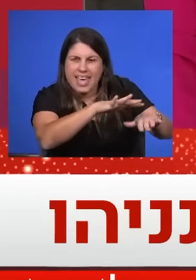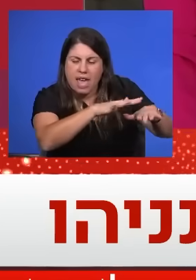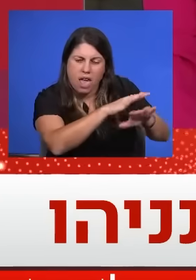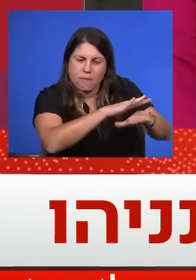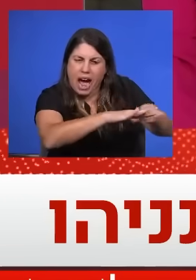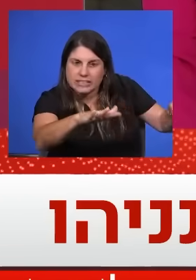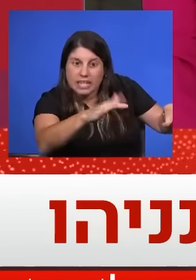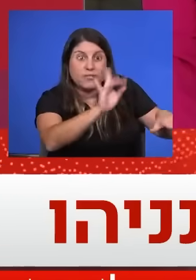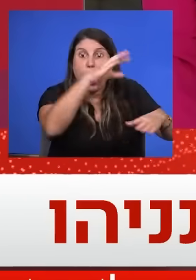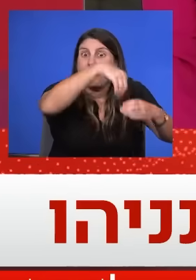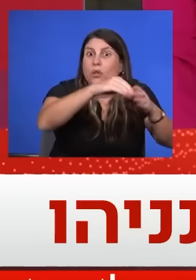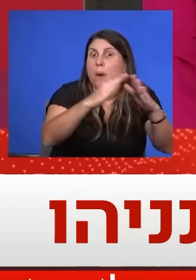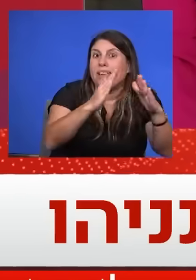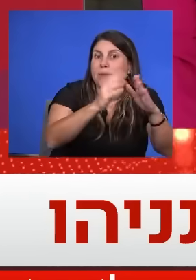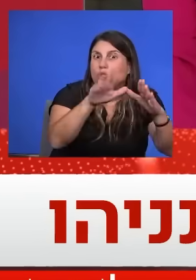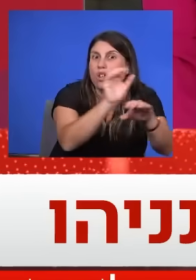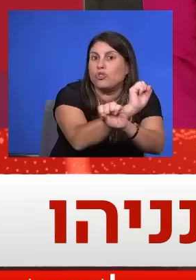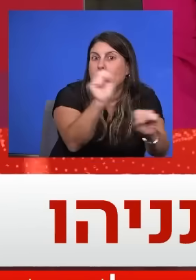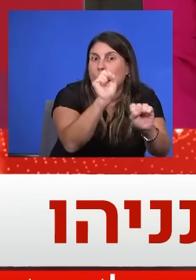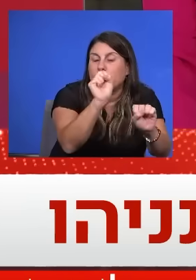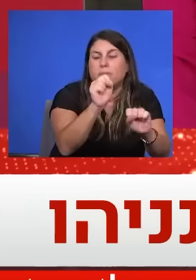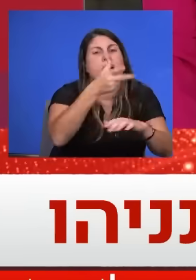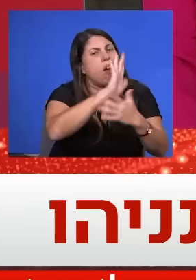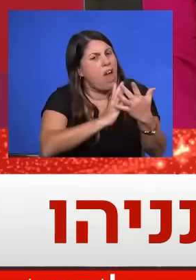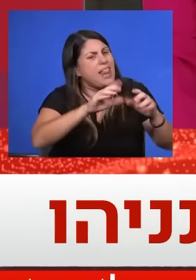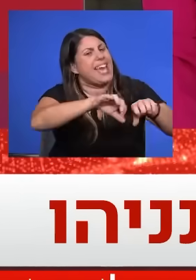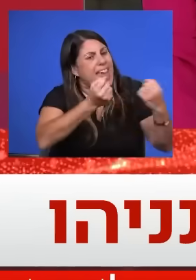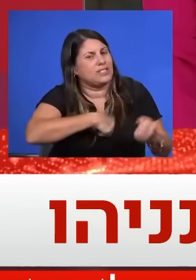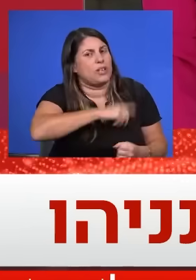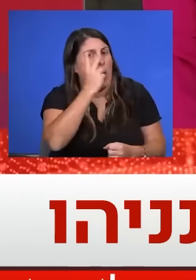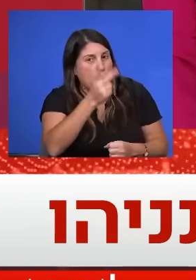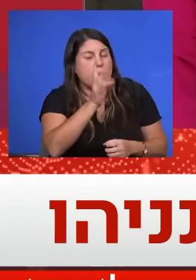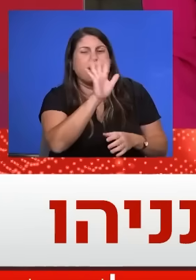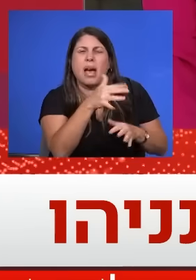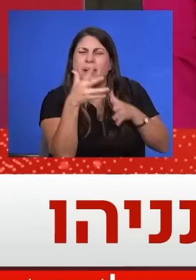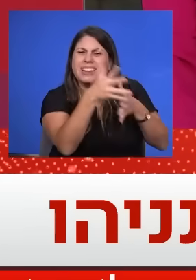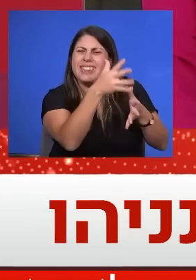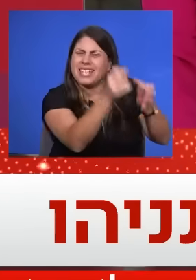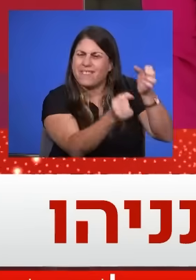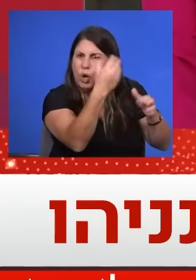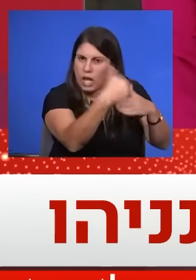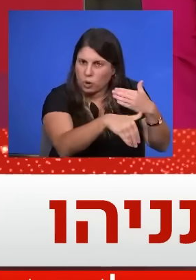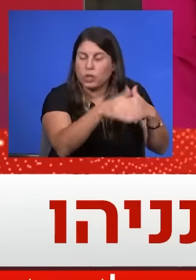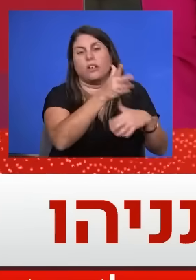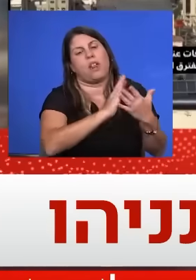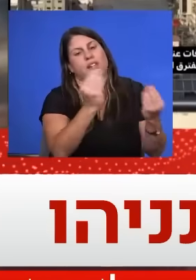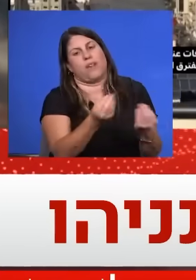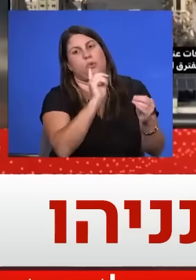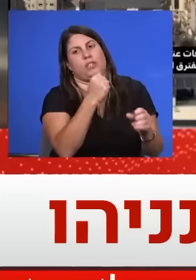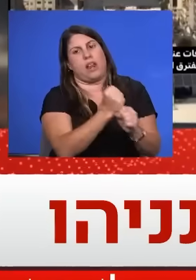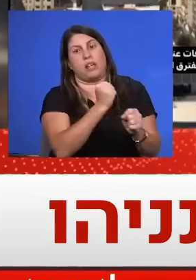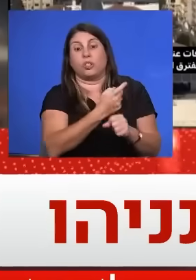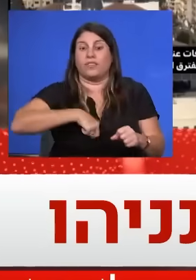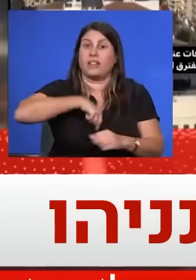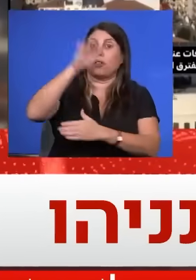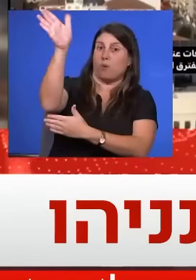במילים אחרות, חלק מהערס שאנחנו רואים אותו, כולל מהתקיפות האחרונות, זה חלק מהדברים שצריכים לעשות, ואנחנו כמדינה יש לנו וצריכה